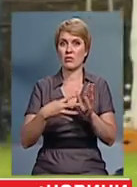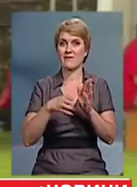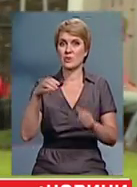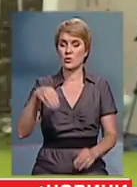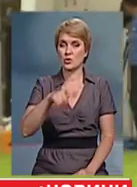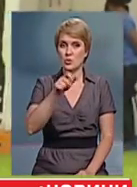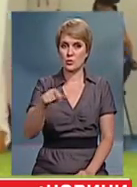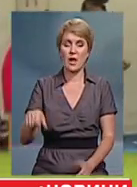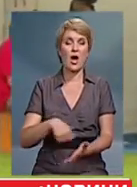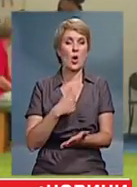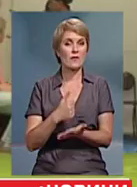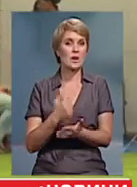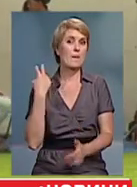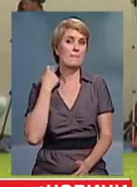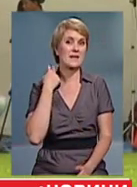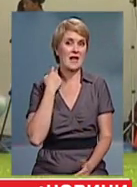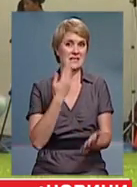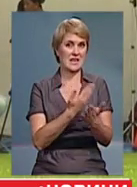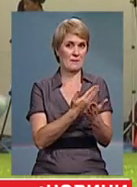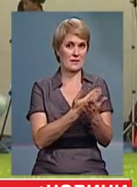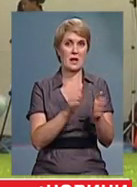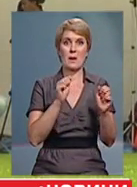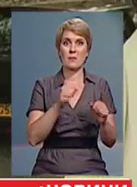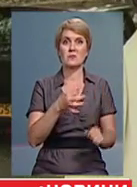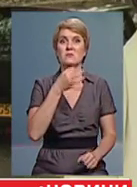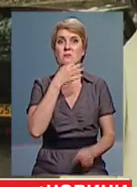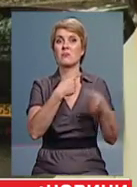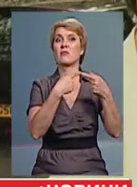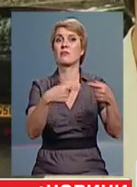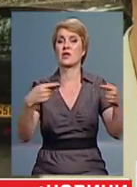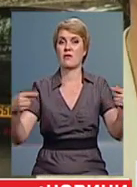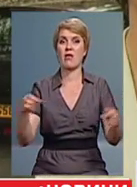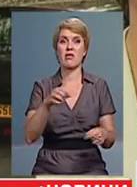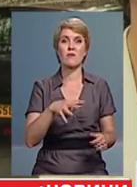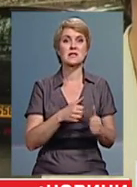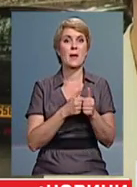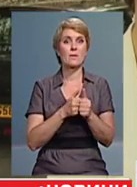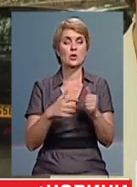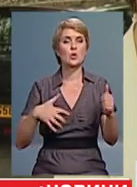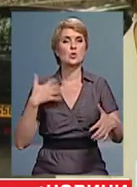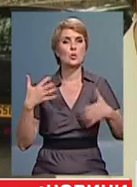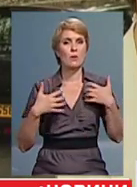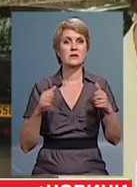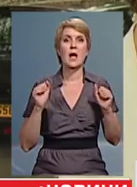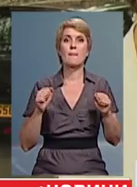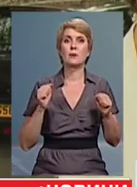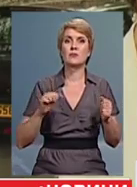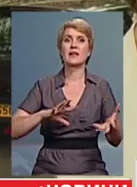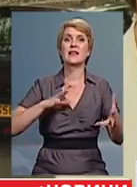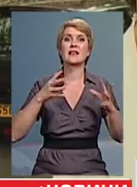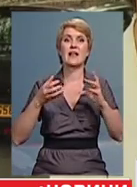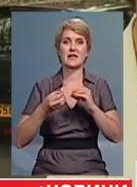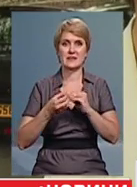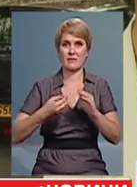найголовніше, експерти припускають, що британський приклад може заохотити інших. Європейські партнери, очевидно, стурбовані потенційними наслідками Брекзиту